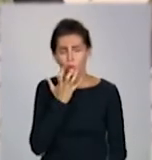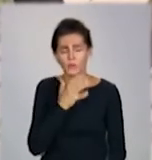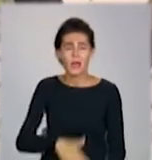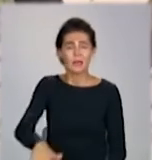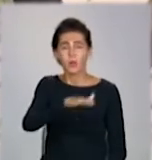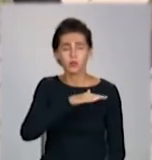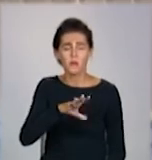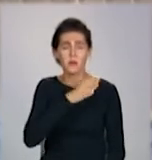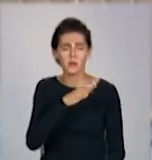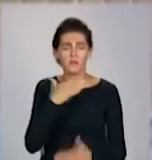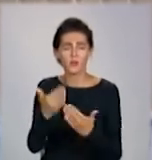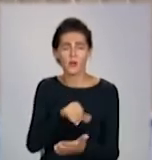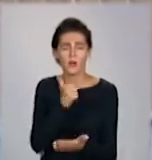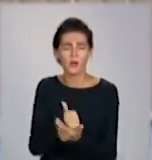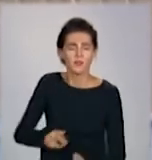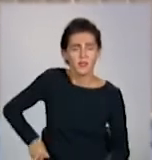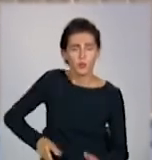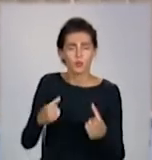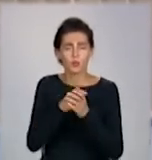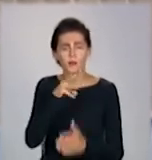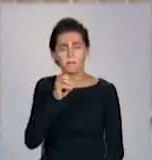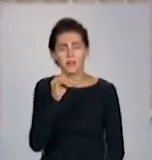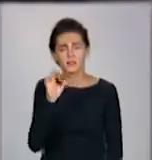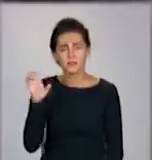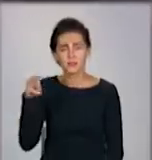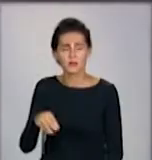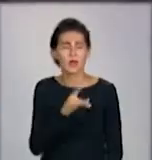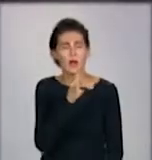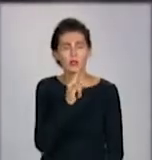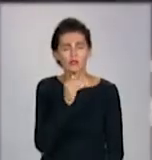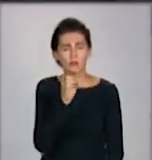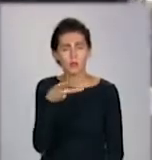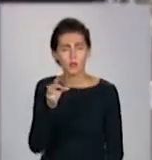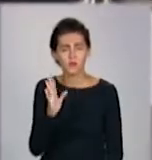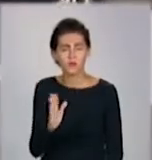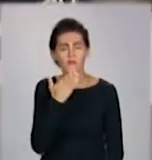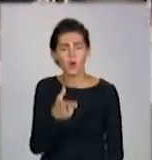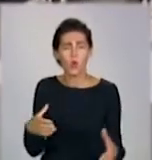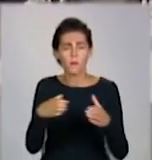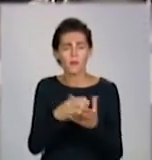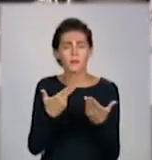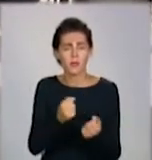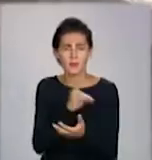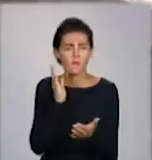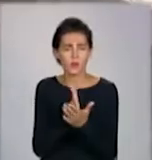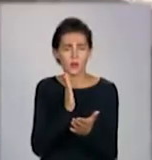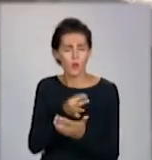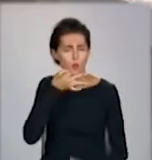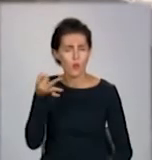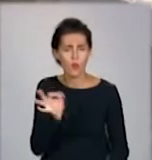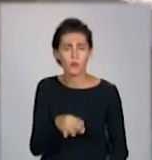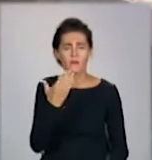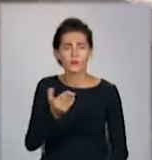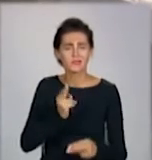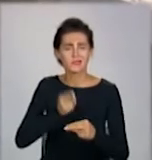майданчику побував також генеральний директор групи «Метінвест» Юрій Риженков. Він зазначив, що компанія має великий досвід сталевого будівництва в